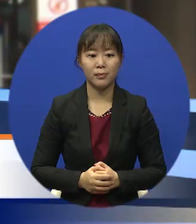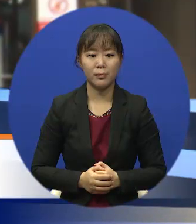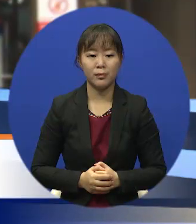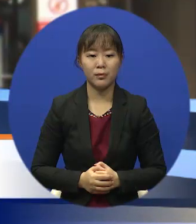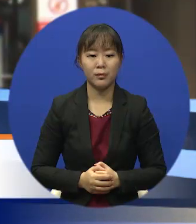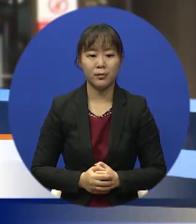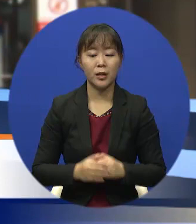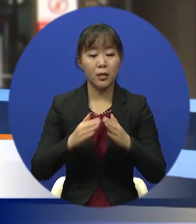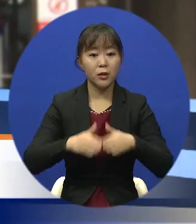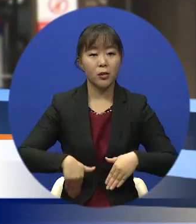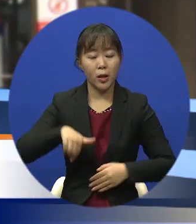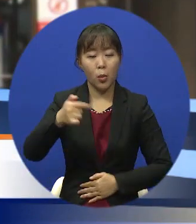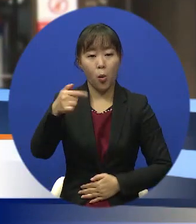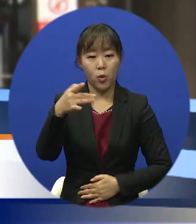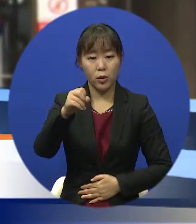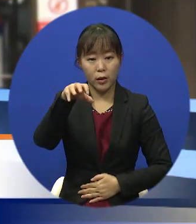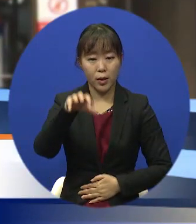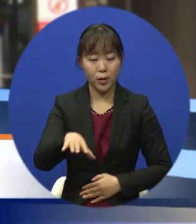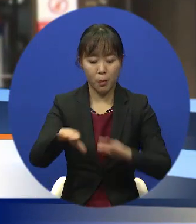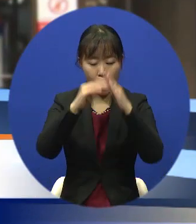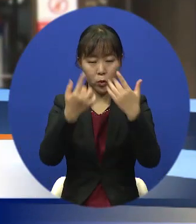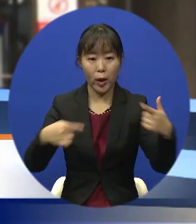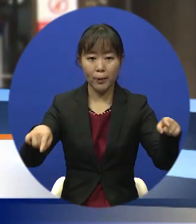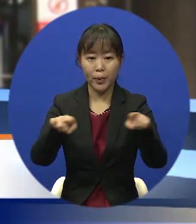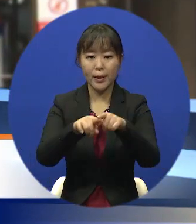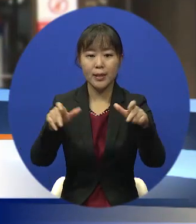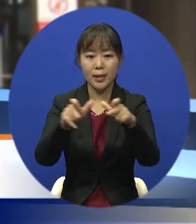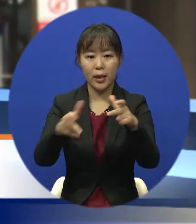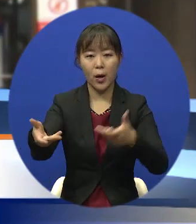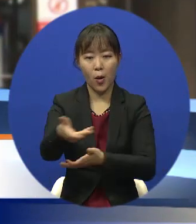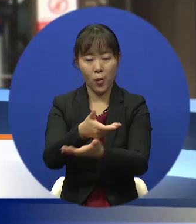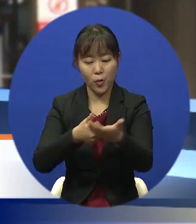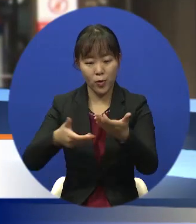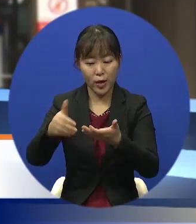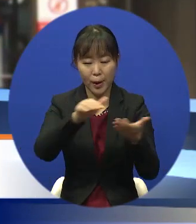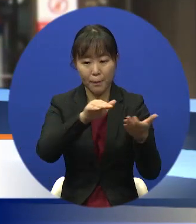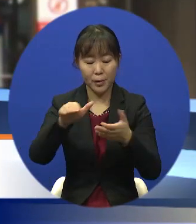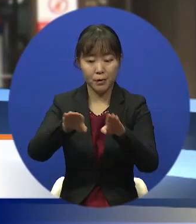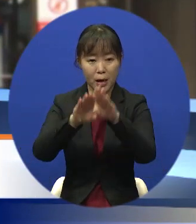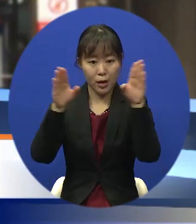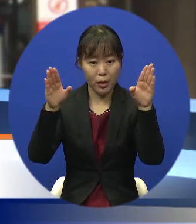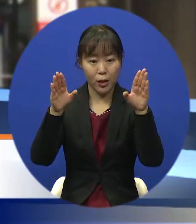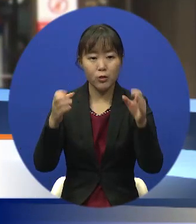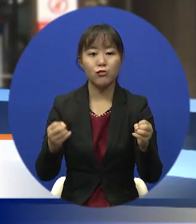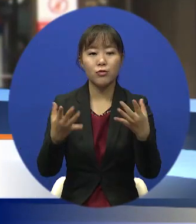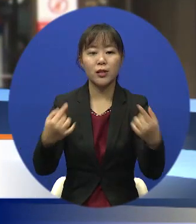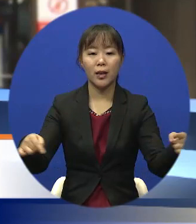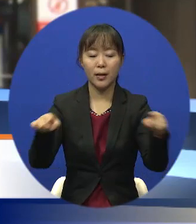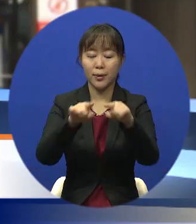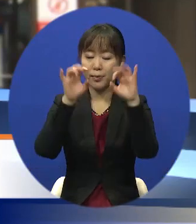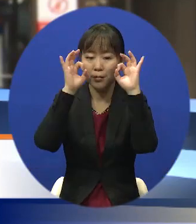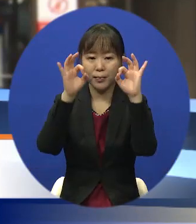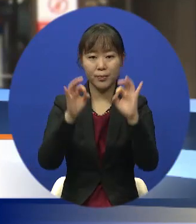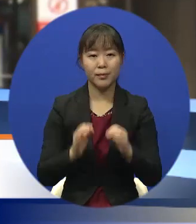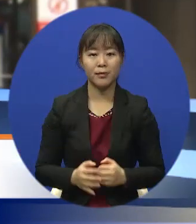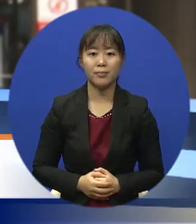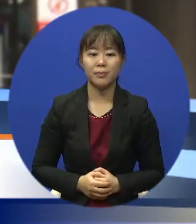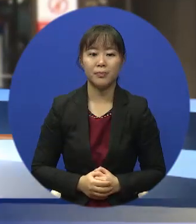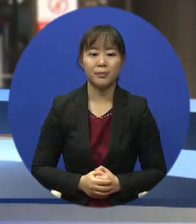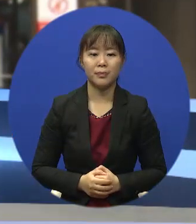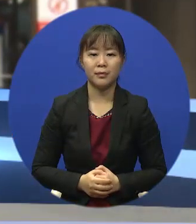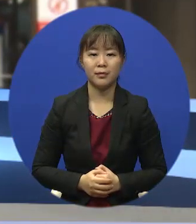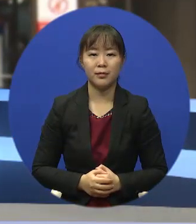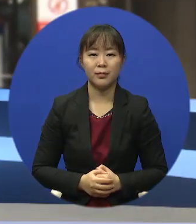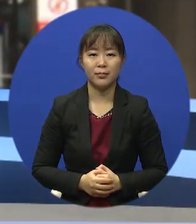전남 고흥군에서 모두가 함께하는 장애인 어울림 한마당이 열렸습니다. 그 축제의 현장에 박하은 기자가 다녀왔습니다.